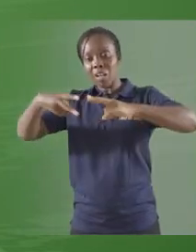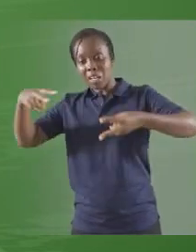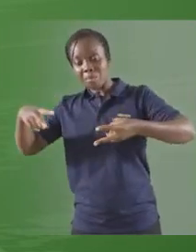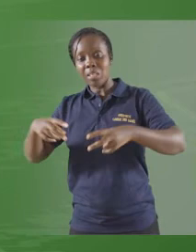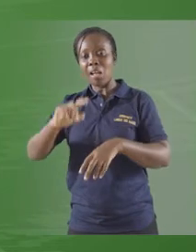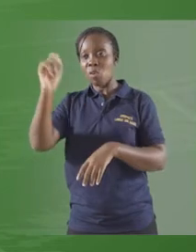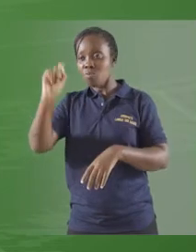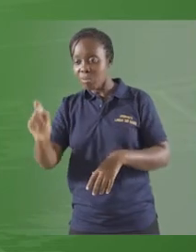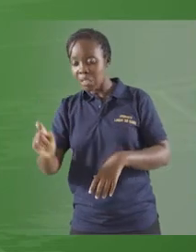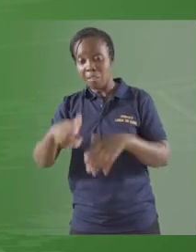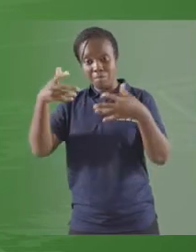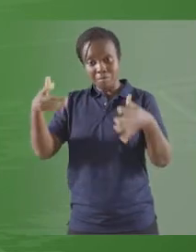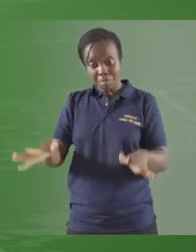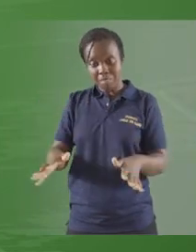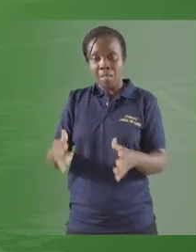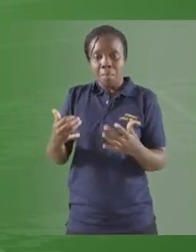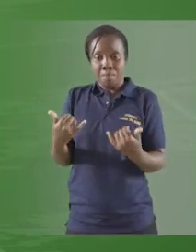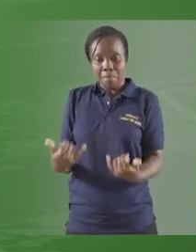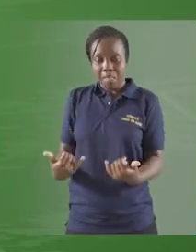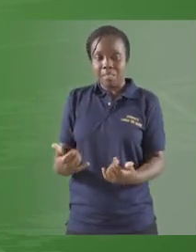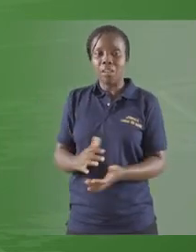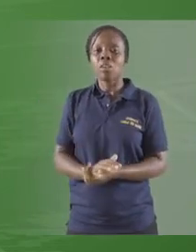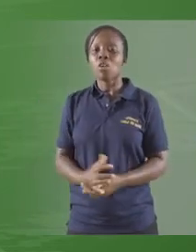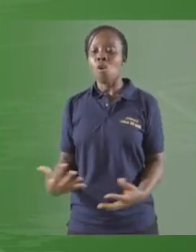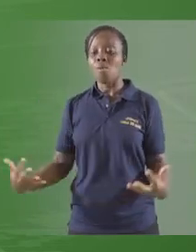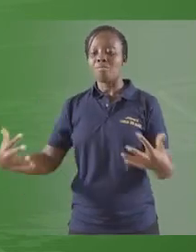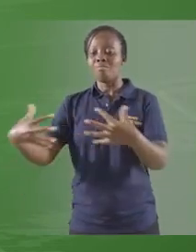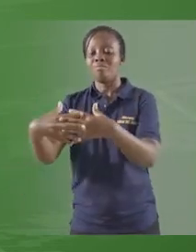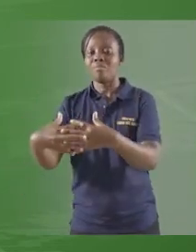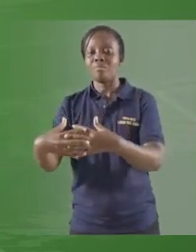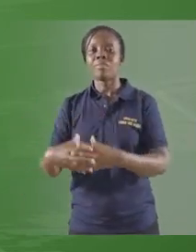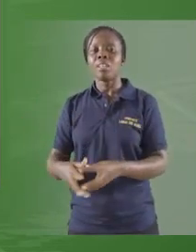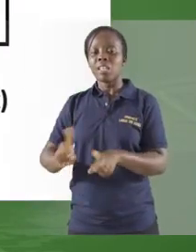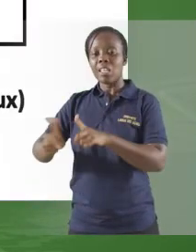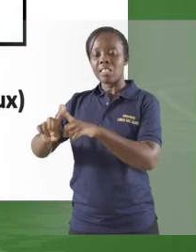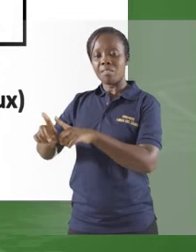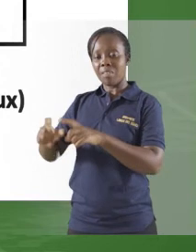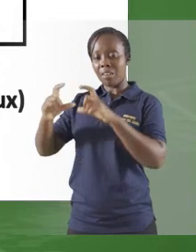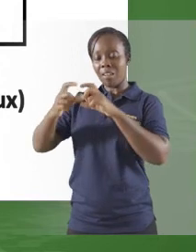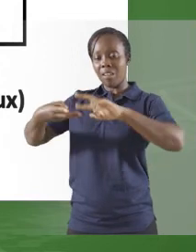alors nous venons maintenant à la fécondation et à l'échiquier de croisement.